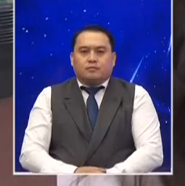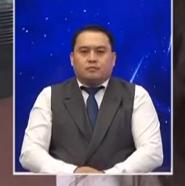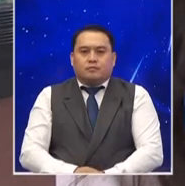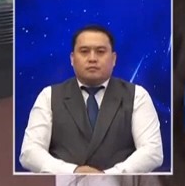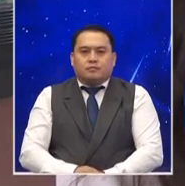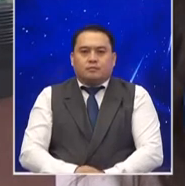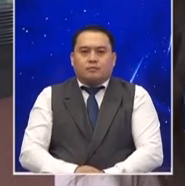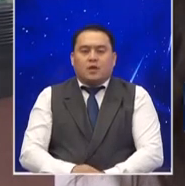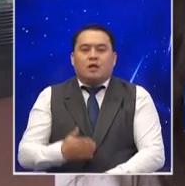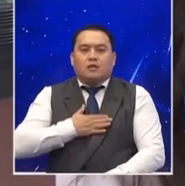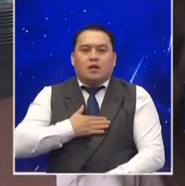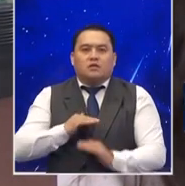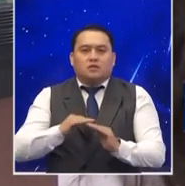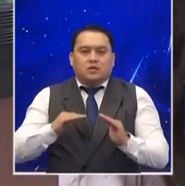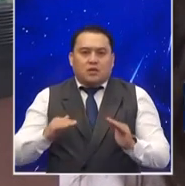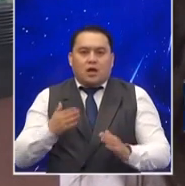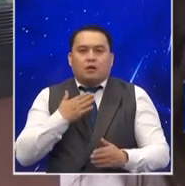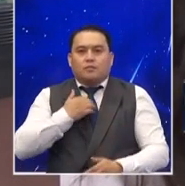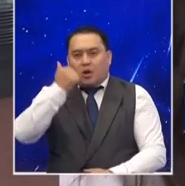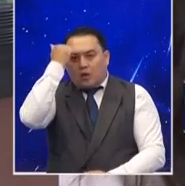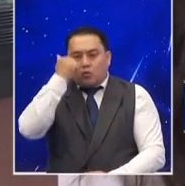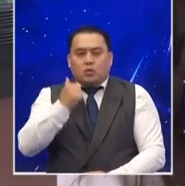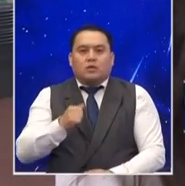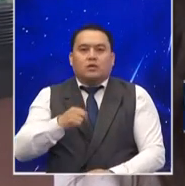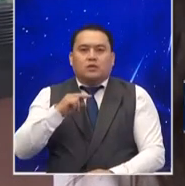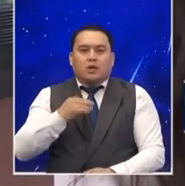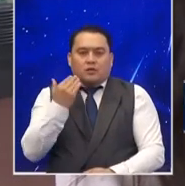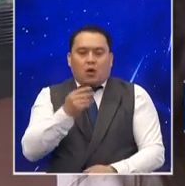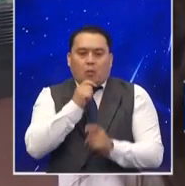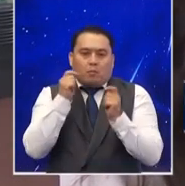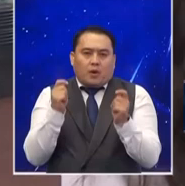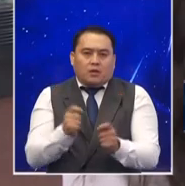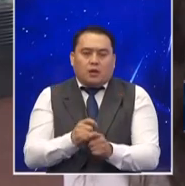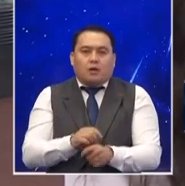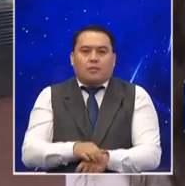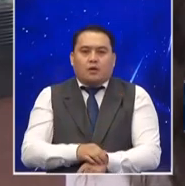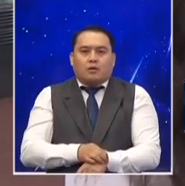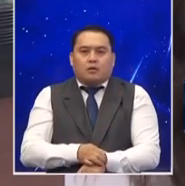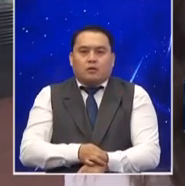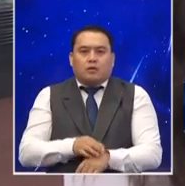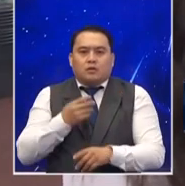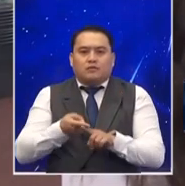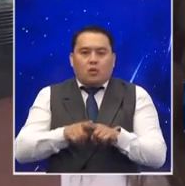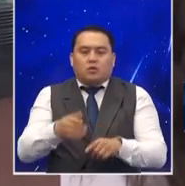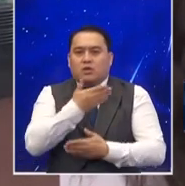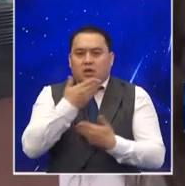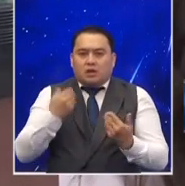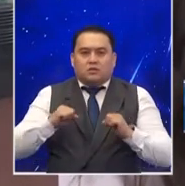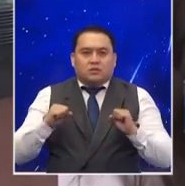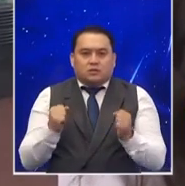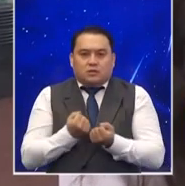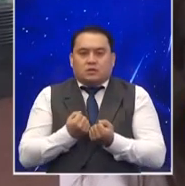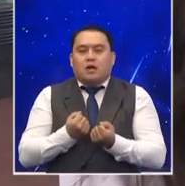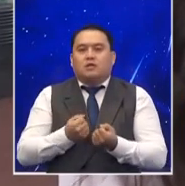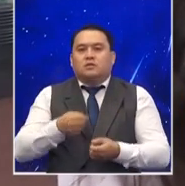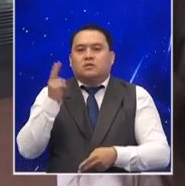В нашей семье четверо детей. Я очень благодарна дяде Сырыму за эти подарки. Теперь я могу не переживать о том, что у меня нет зимних вещей.